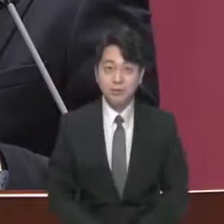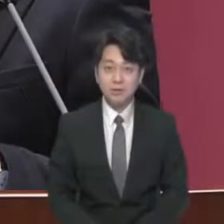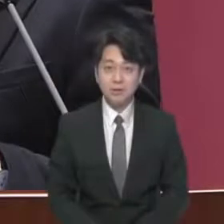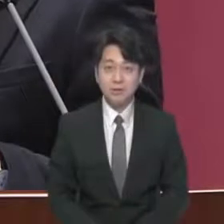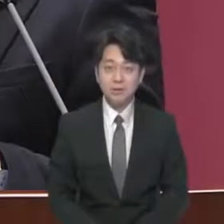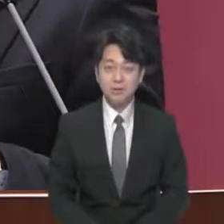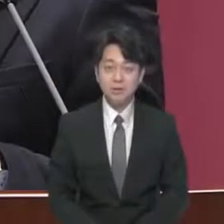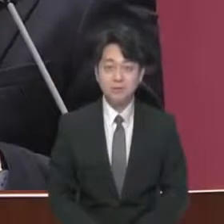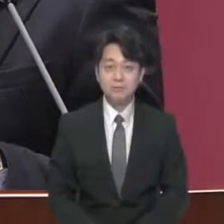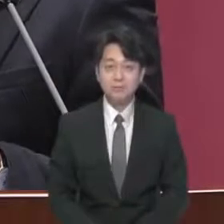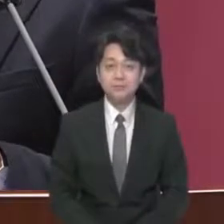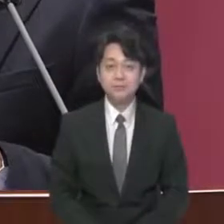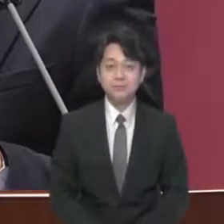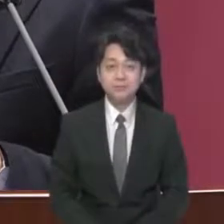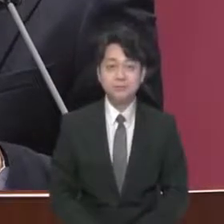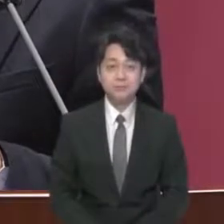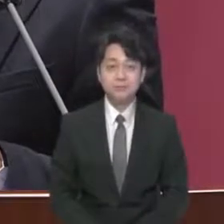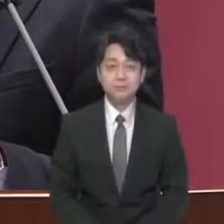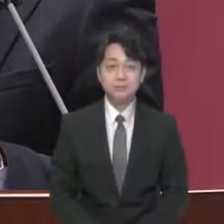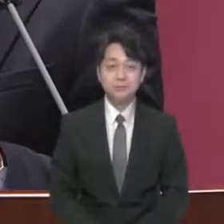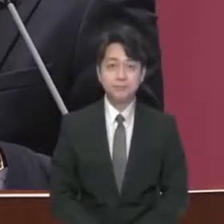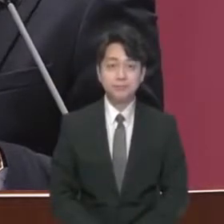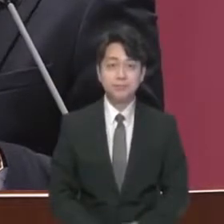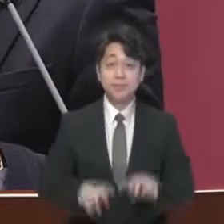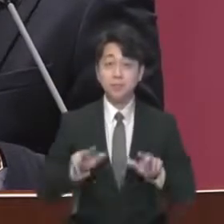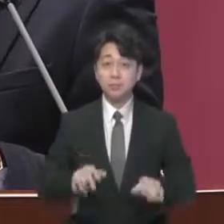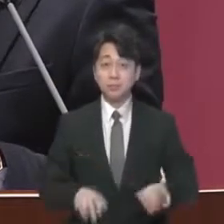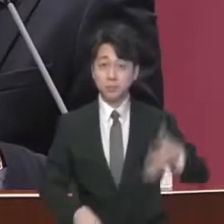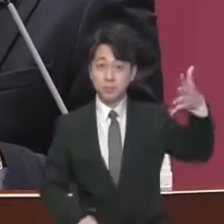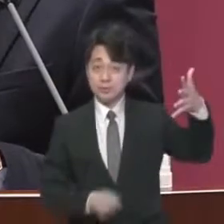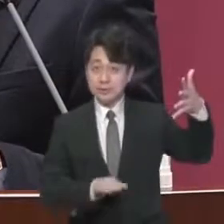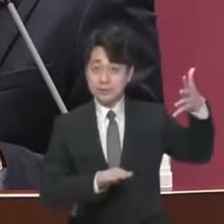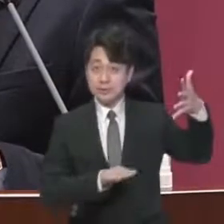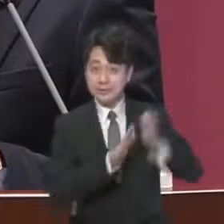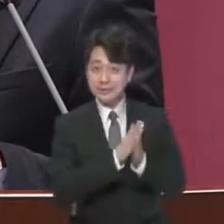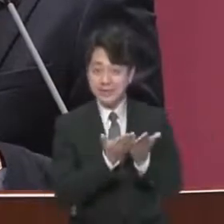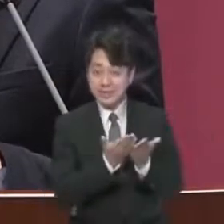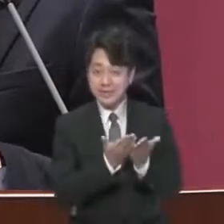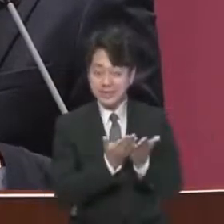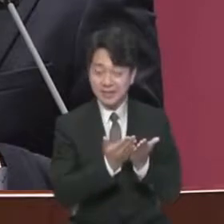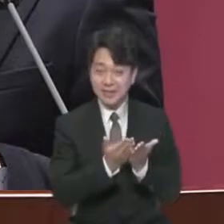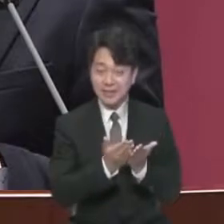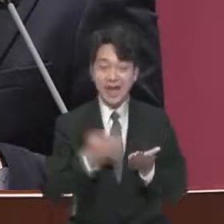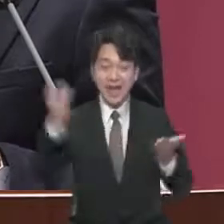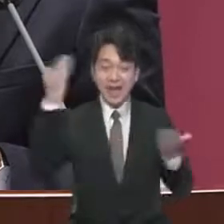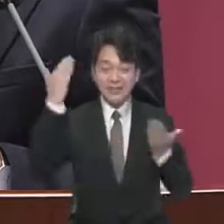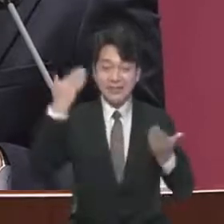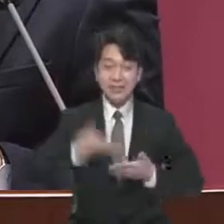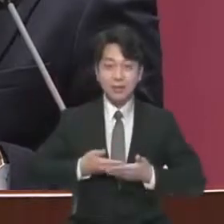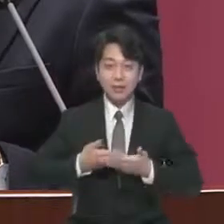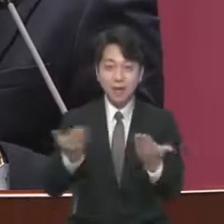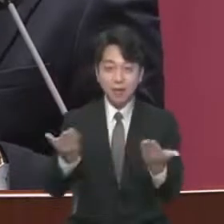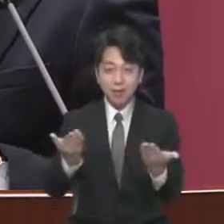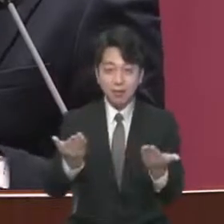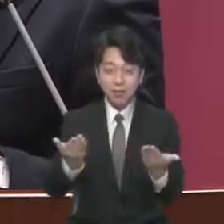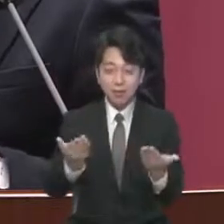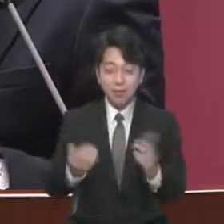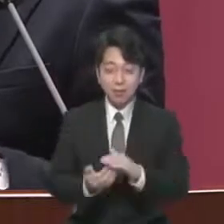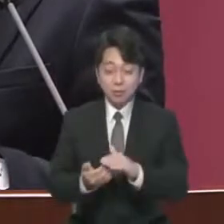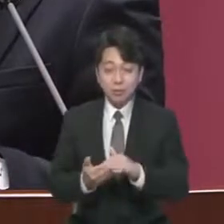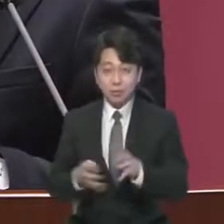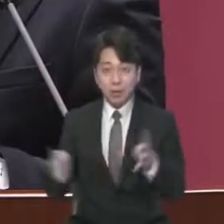이 책이 학교에 간 것은 이제 저희가 사전 협의가 있었던 것은 아니고요. 그때 의원님께도 말씀드렸지만